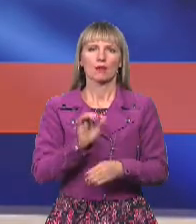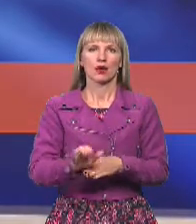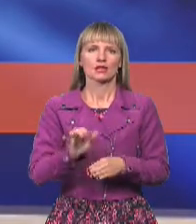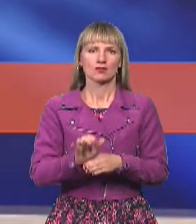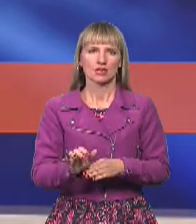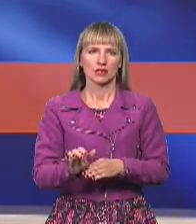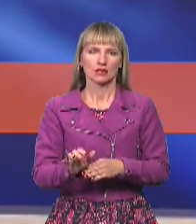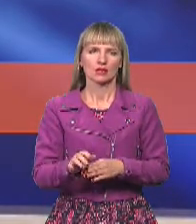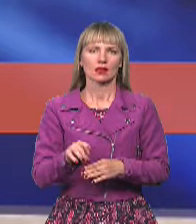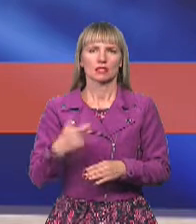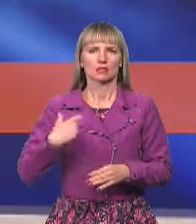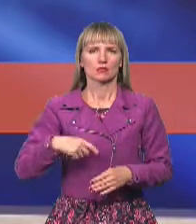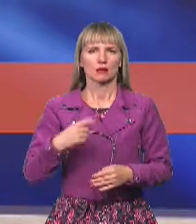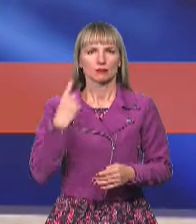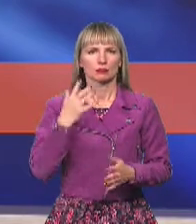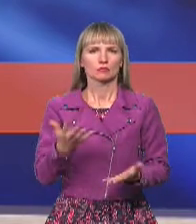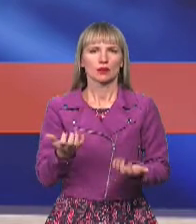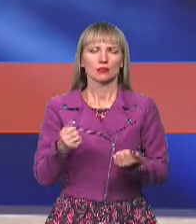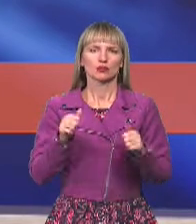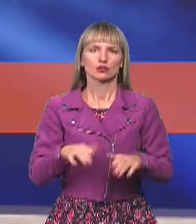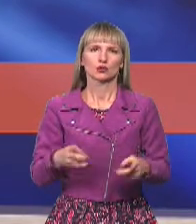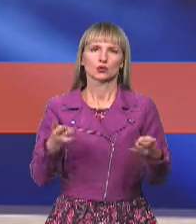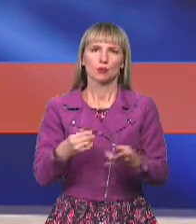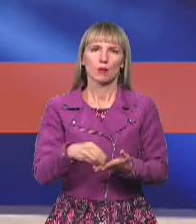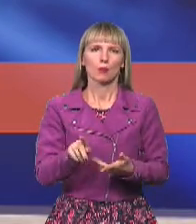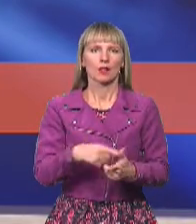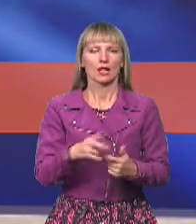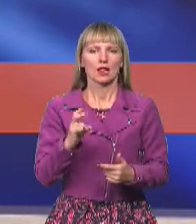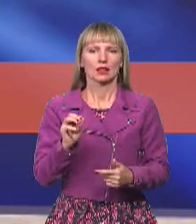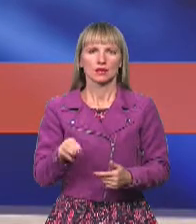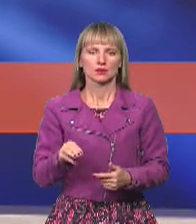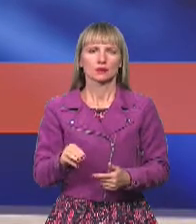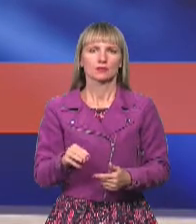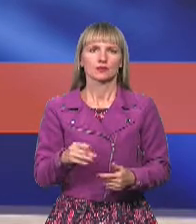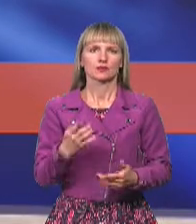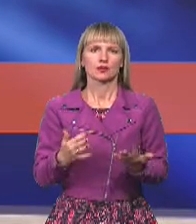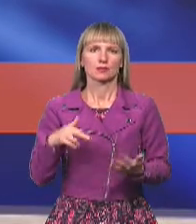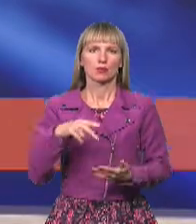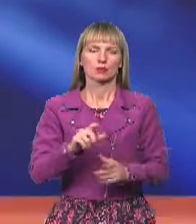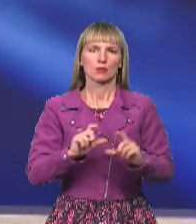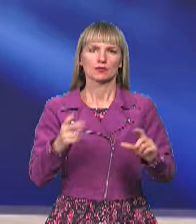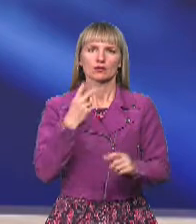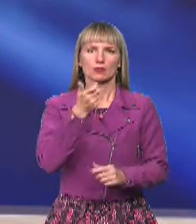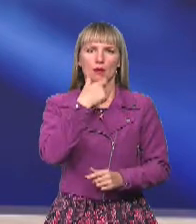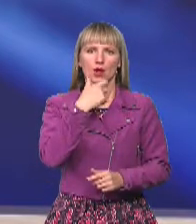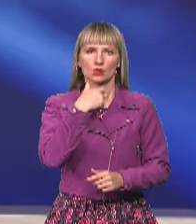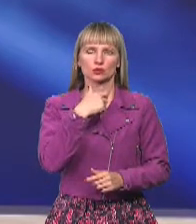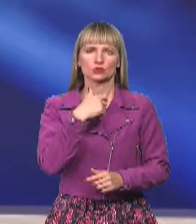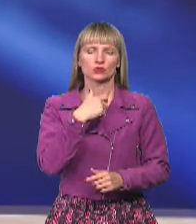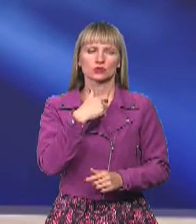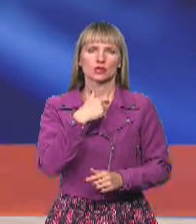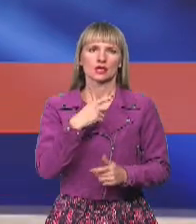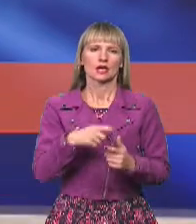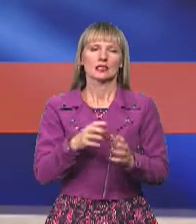рішення, стоїть покупати цей продукт чи не стоїть. Тобто, якщо ти приходиш в магазин, ти бачиш, що морожена продукція, яка